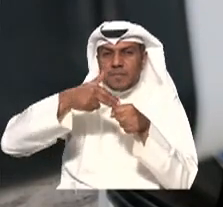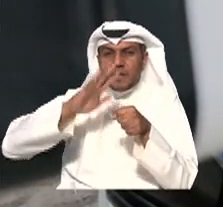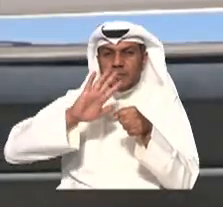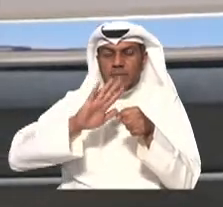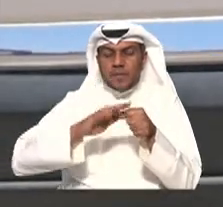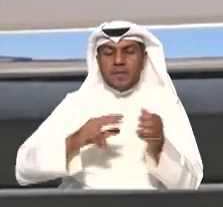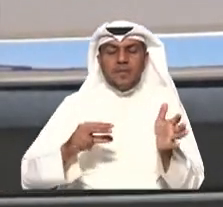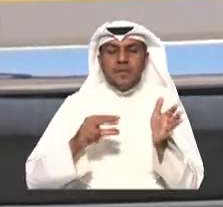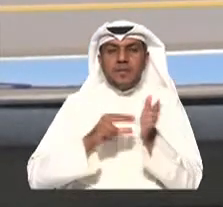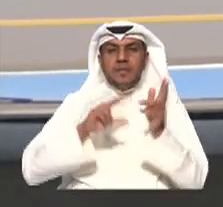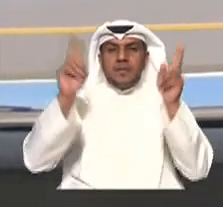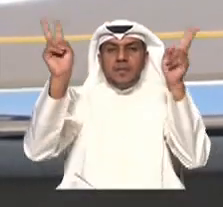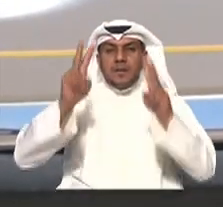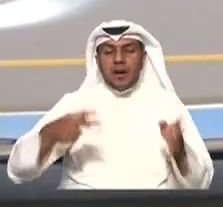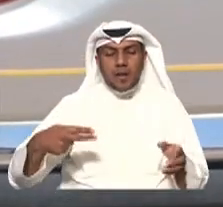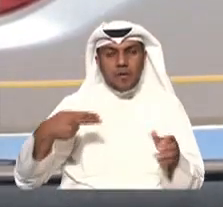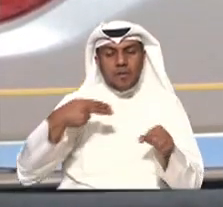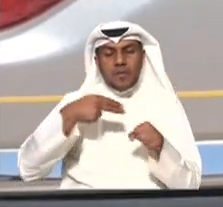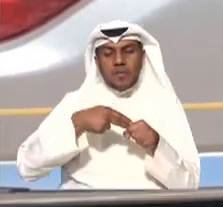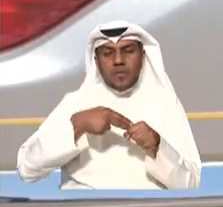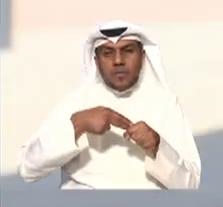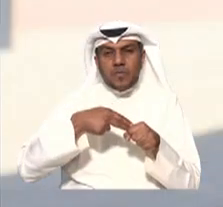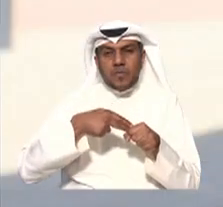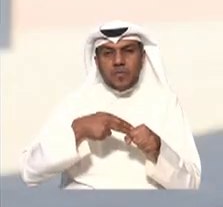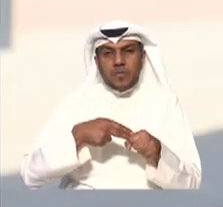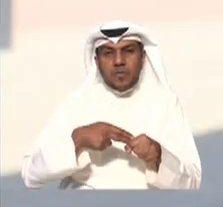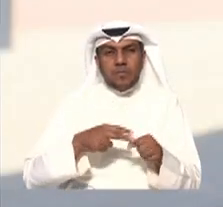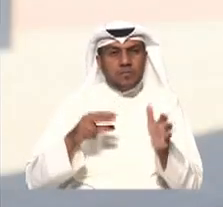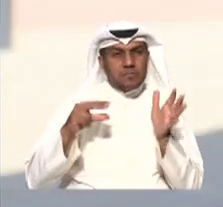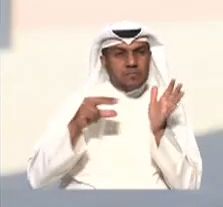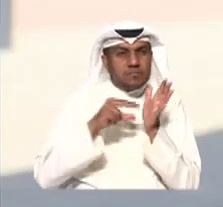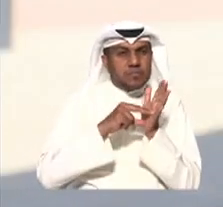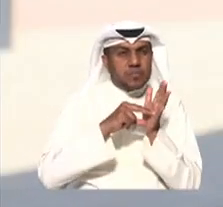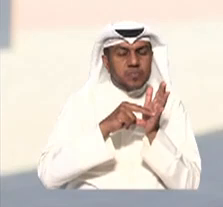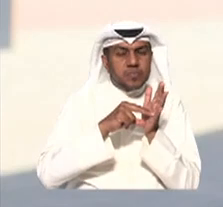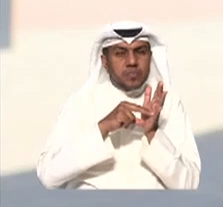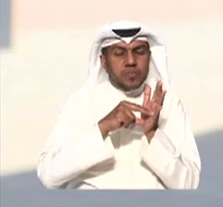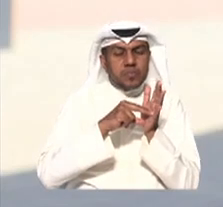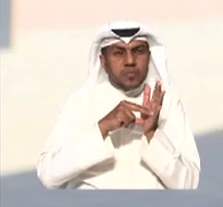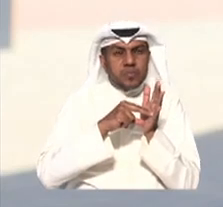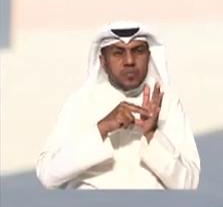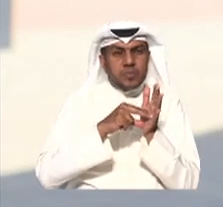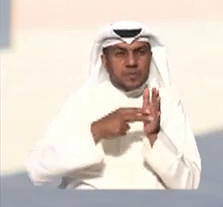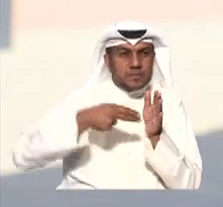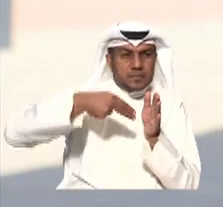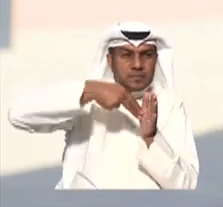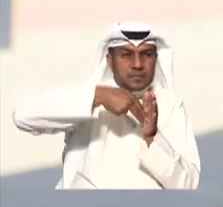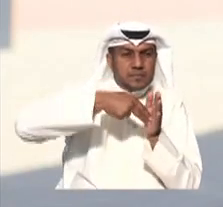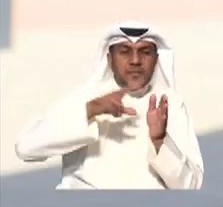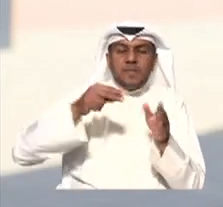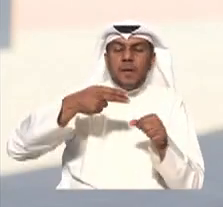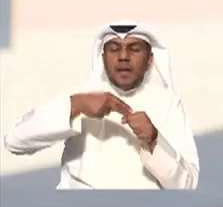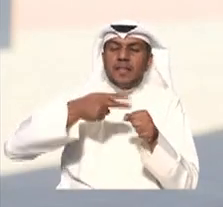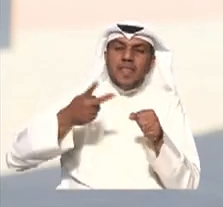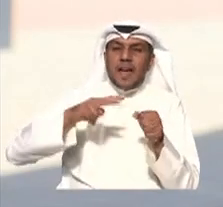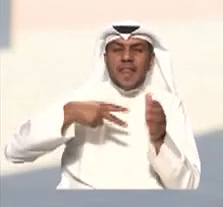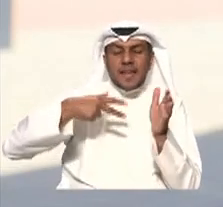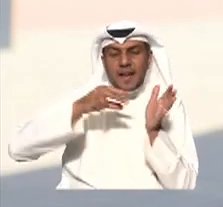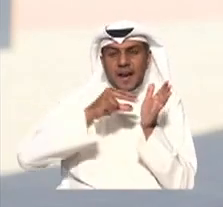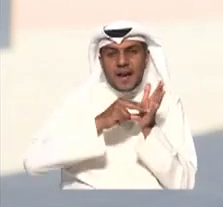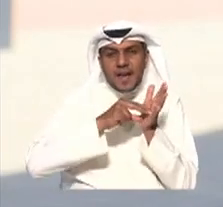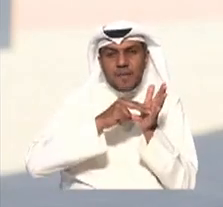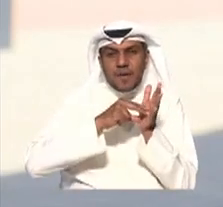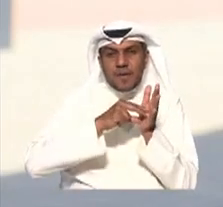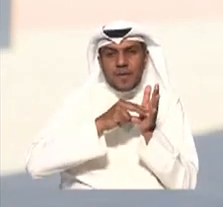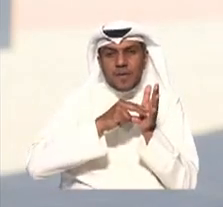عبر استخدام الطاقة المتجددة. من أهم أهداف المشروع هو استخدام الطاقة المتجددة لمحطات الشحن